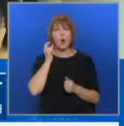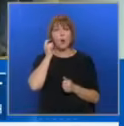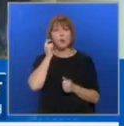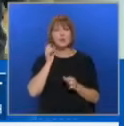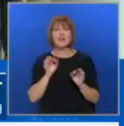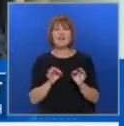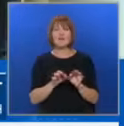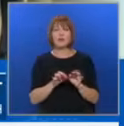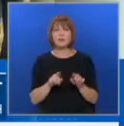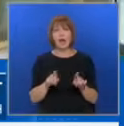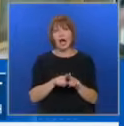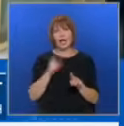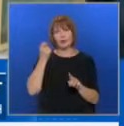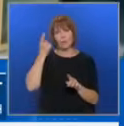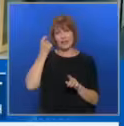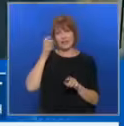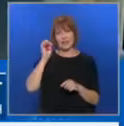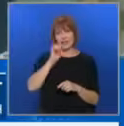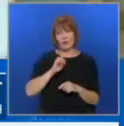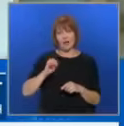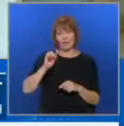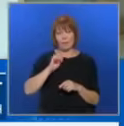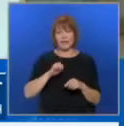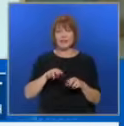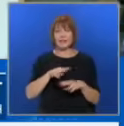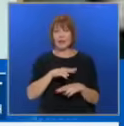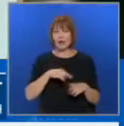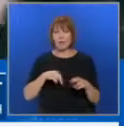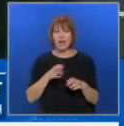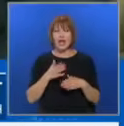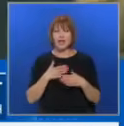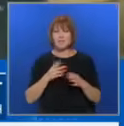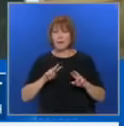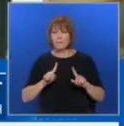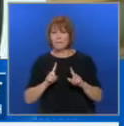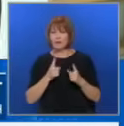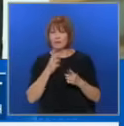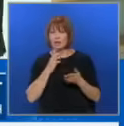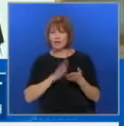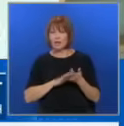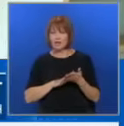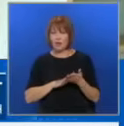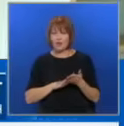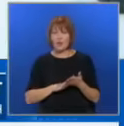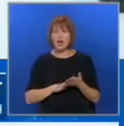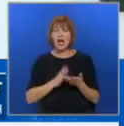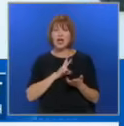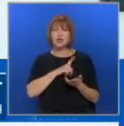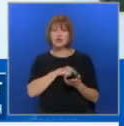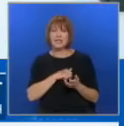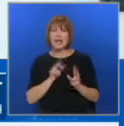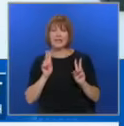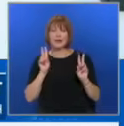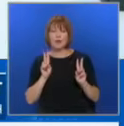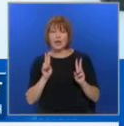дер Лайен като председател на Европейската комисия. Има първоначална договорка Европейската народна партия, социалистите и